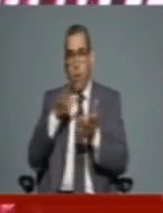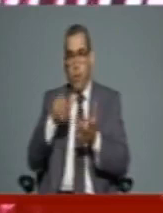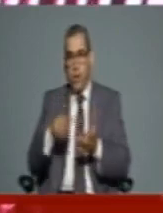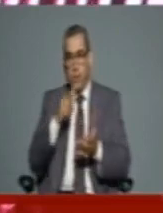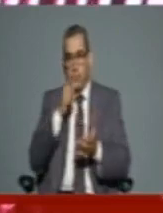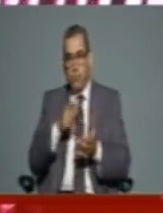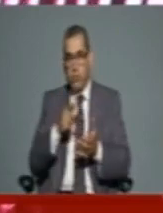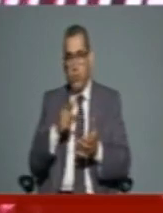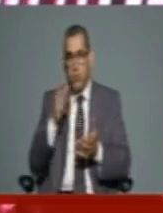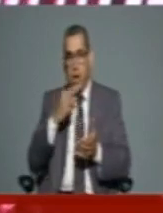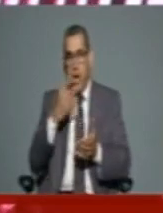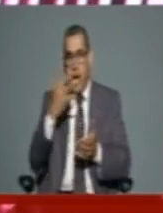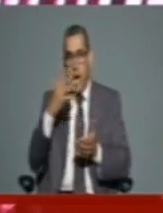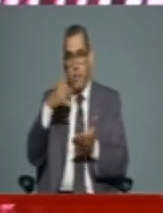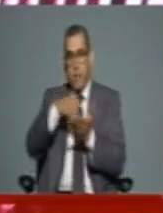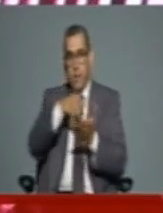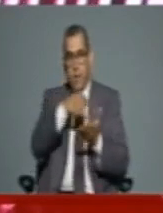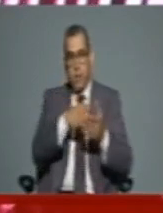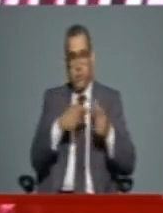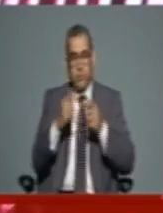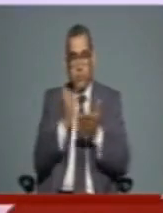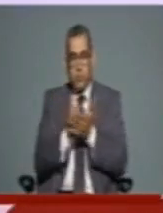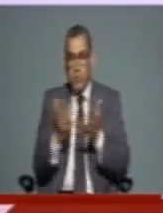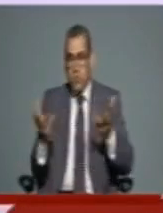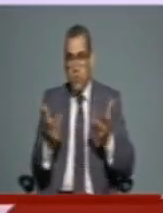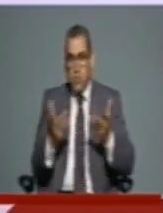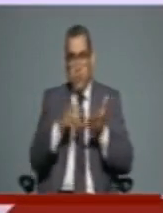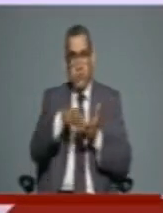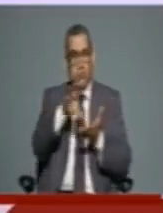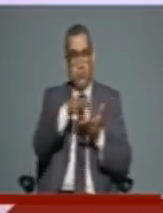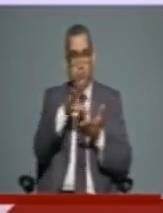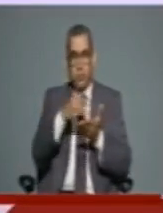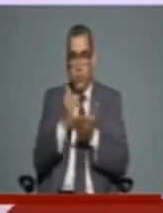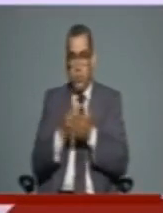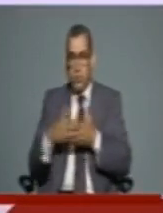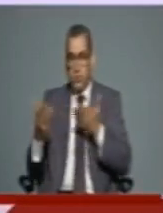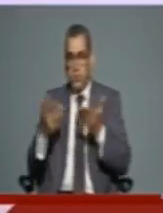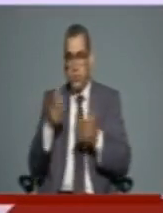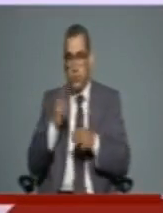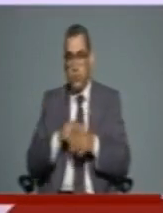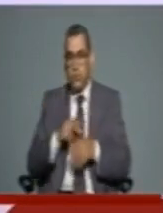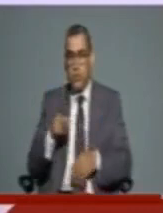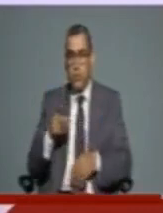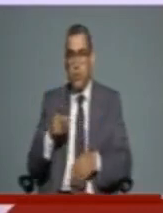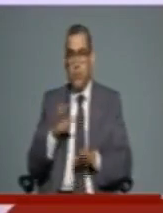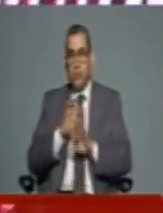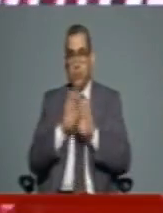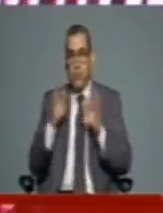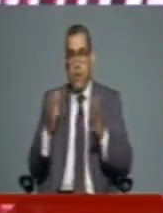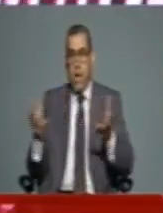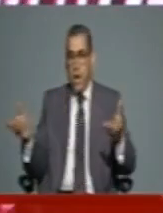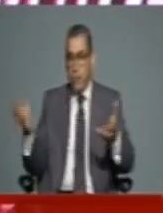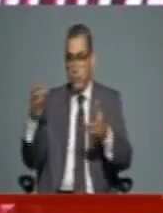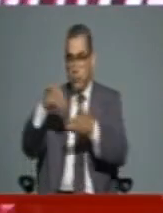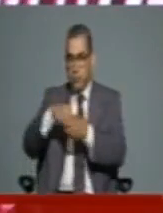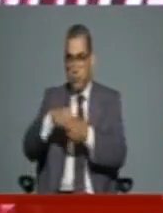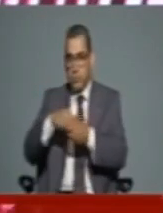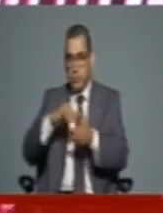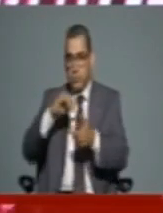ادارات مركزيه اللي هي مسؤوله عن توزيع هذه الامور، وتم ربطهم